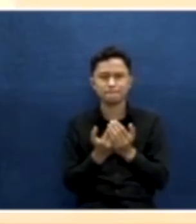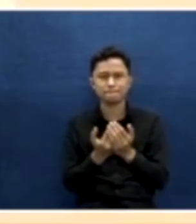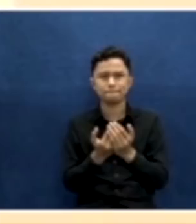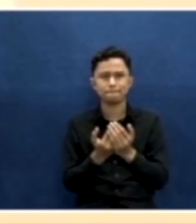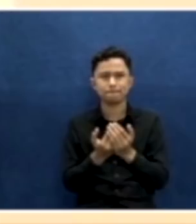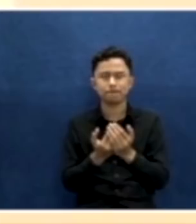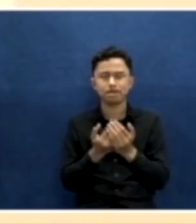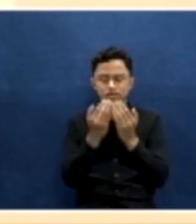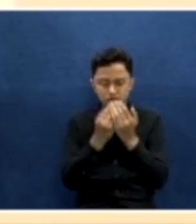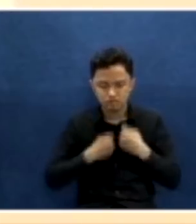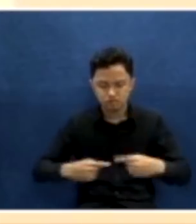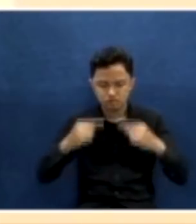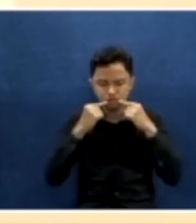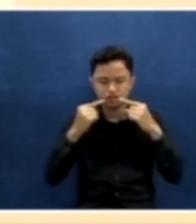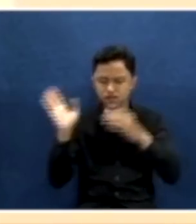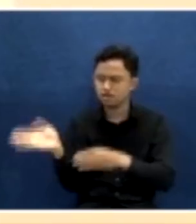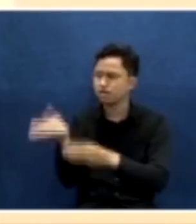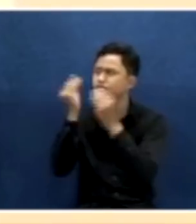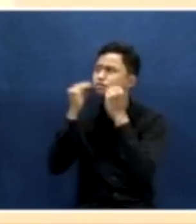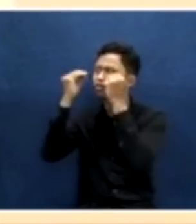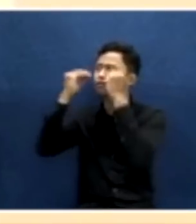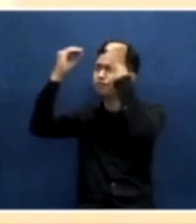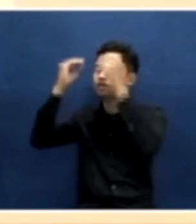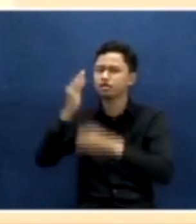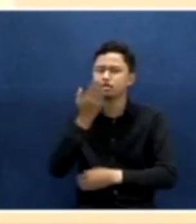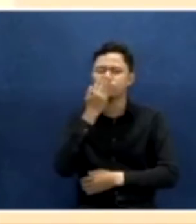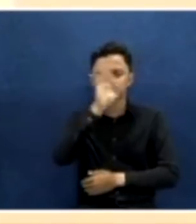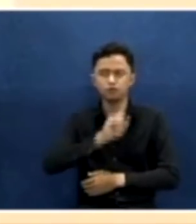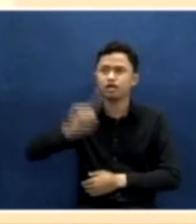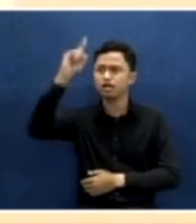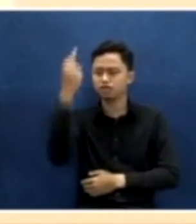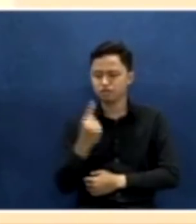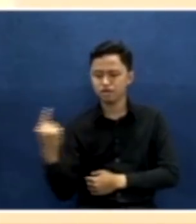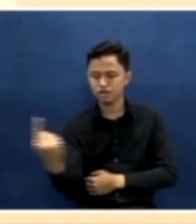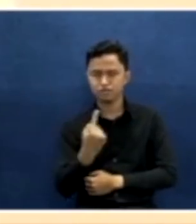Shalallahu adanya Bina Muhammad walhamdulillahi rabbil alamin